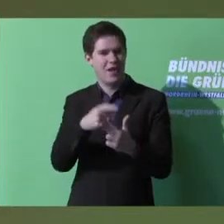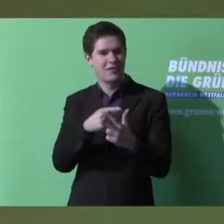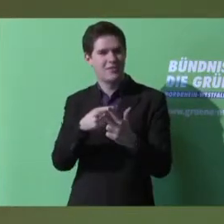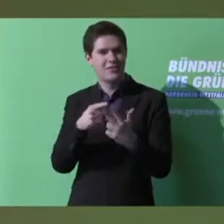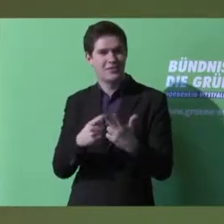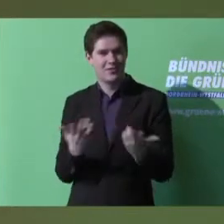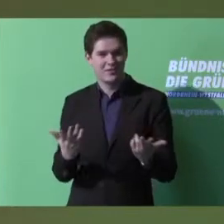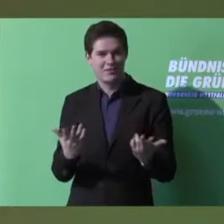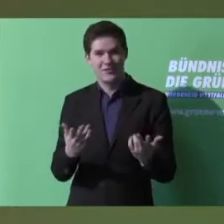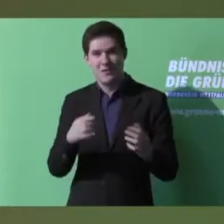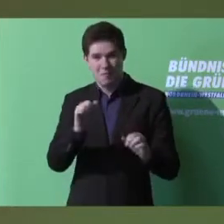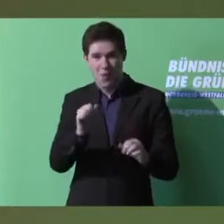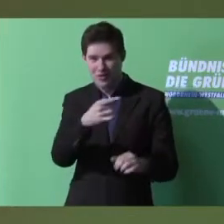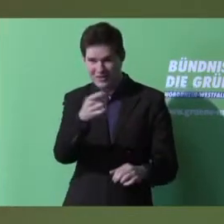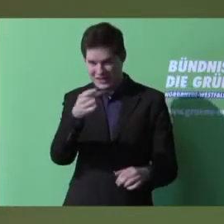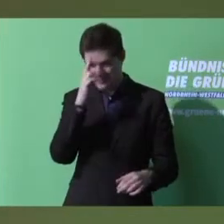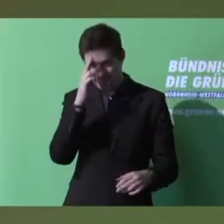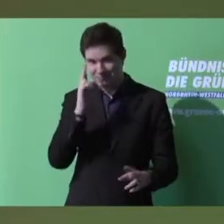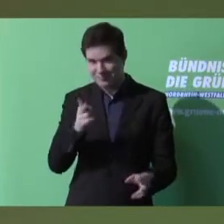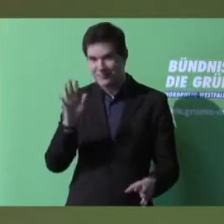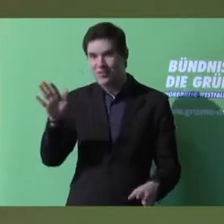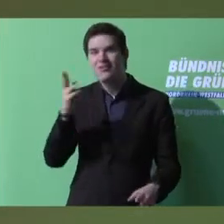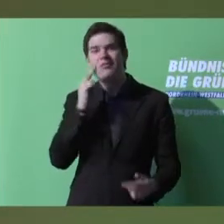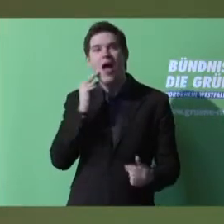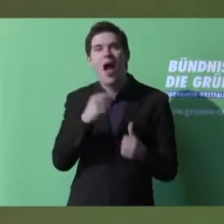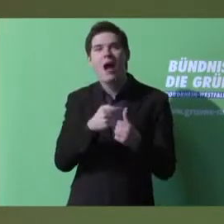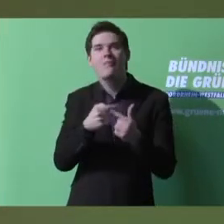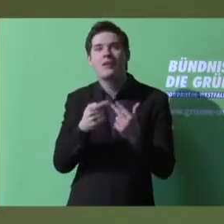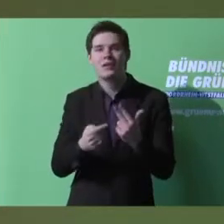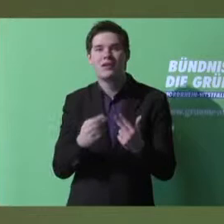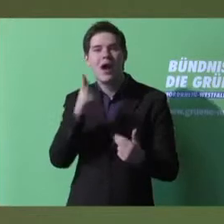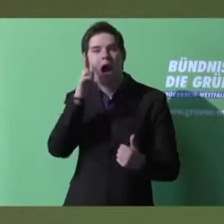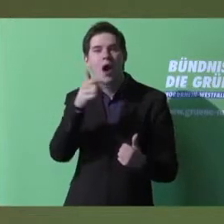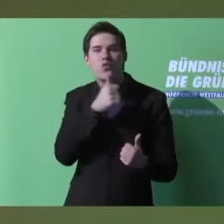Weiß nicht, ob die jemand die Reihe noch kennt. Herrn Jung,